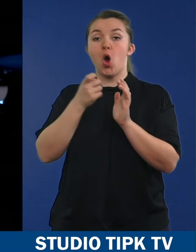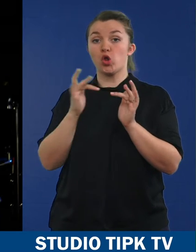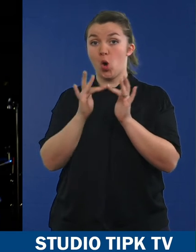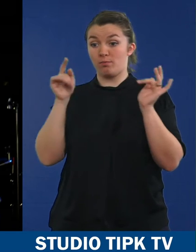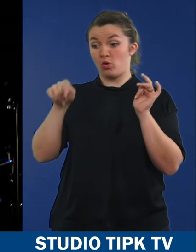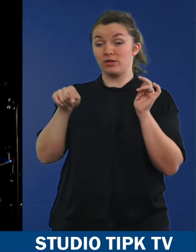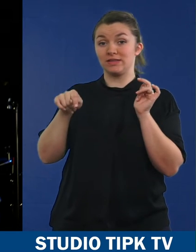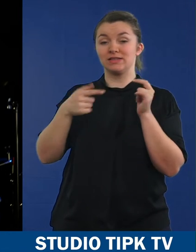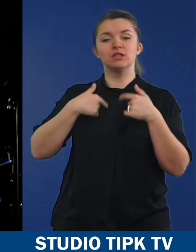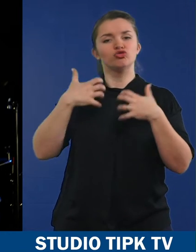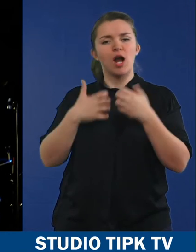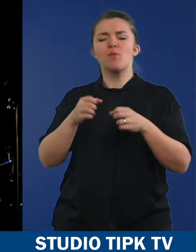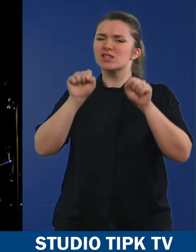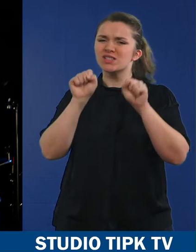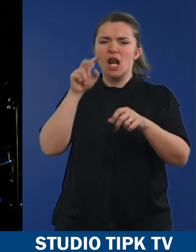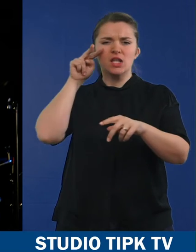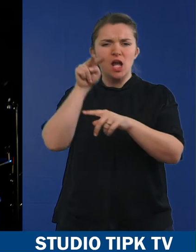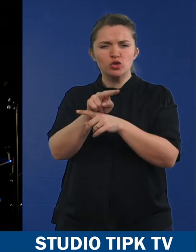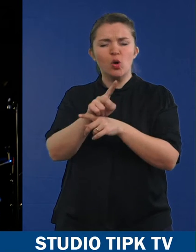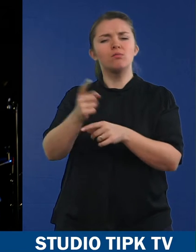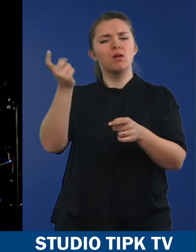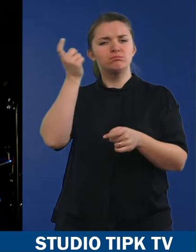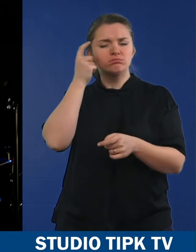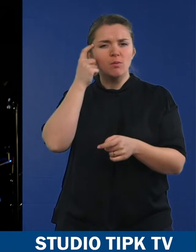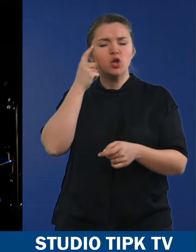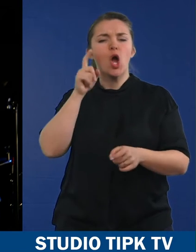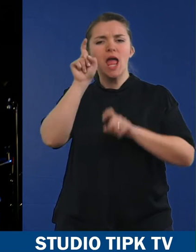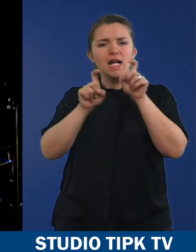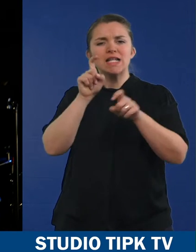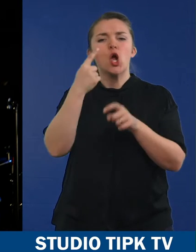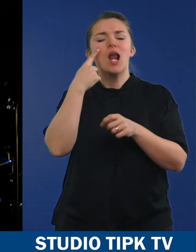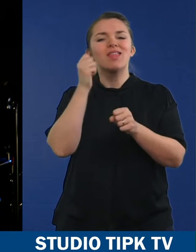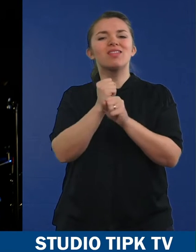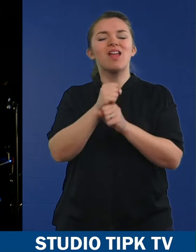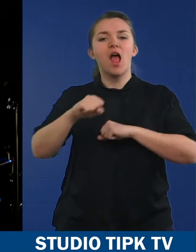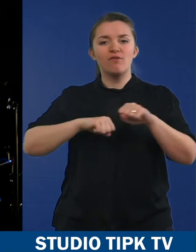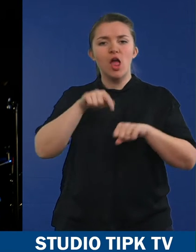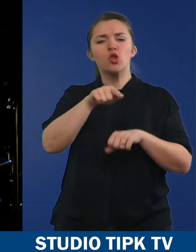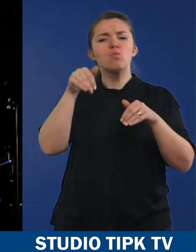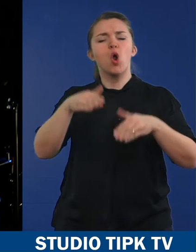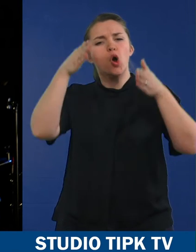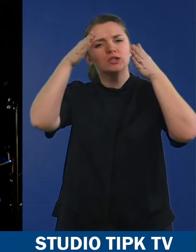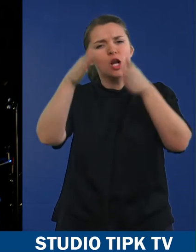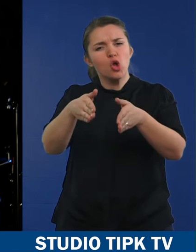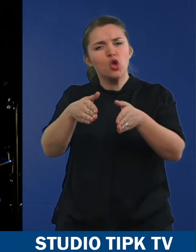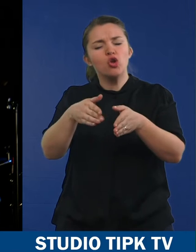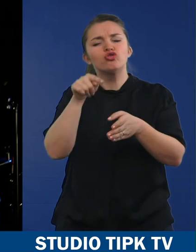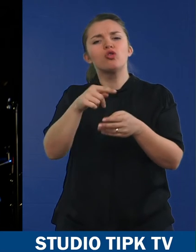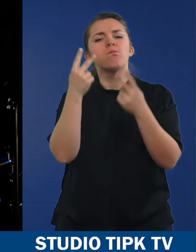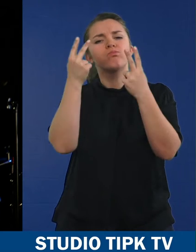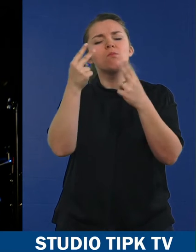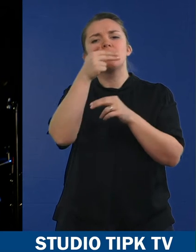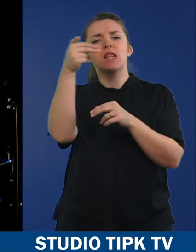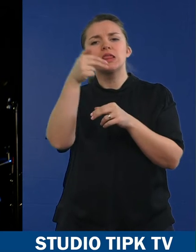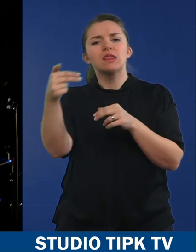opozicije pa stalni nadzor in konstruktivno kritiko dela vlade, ki naj bo osredotočena na pomembne